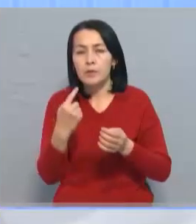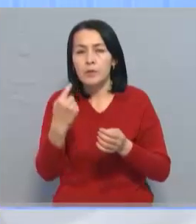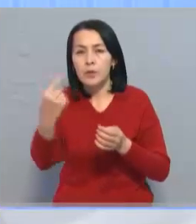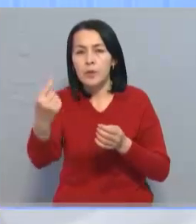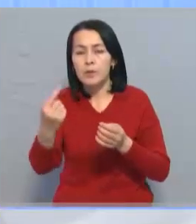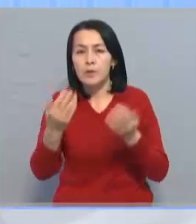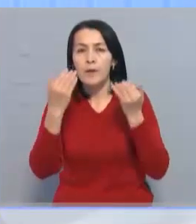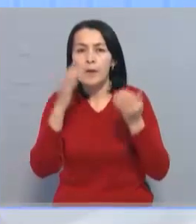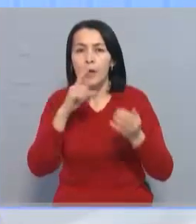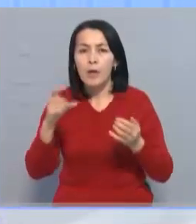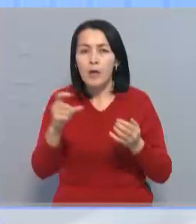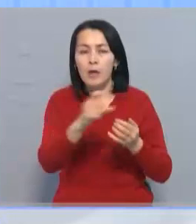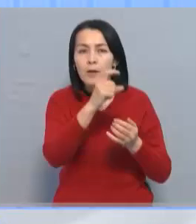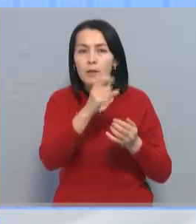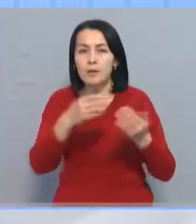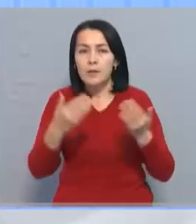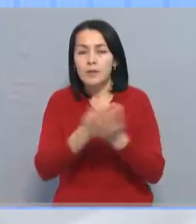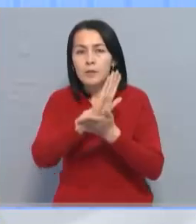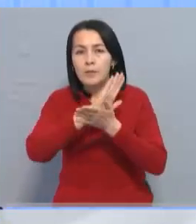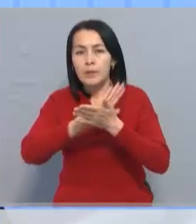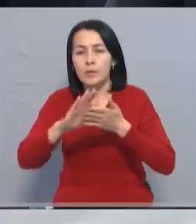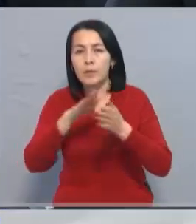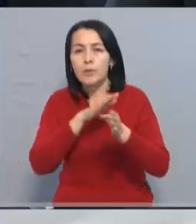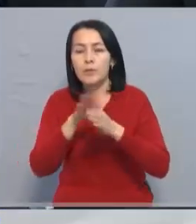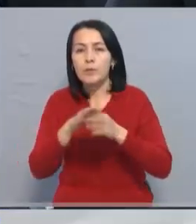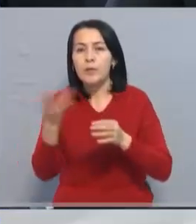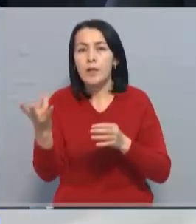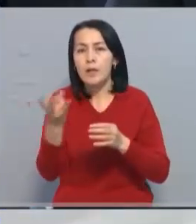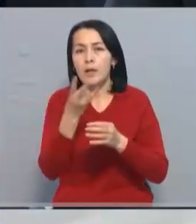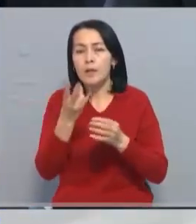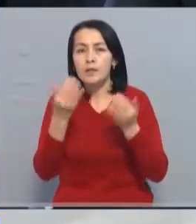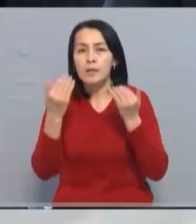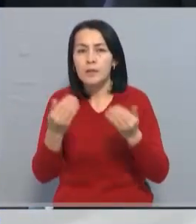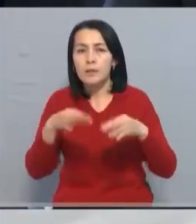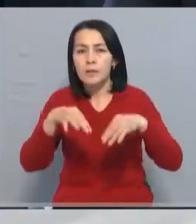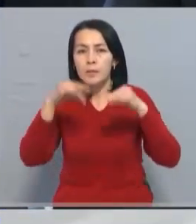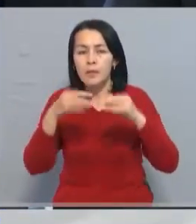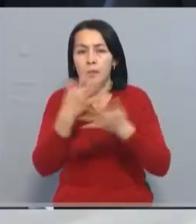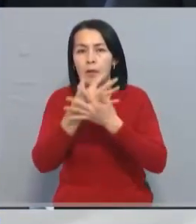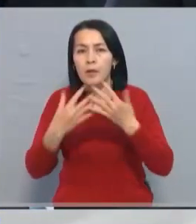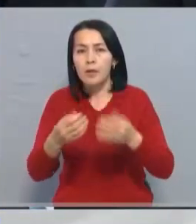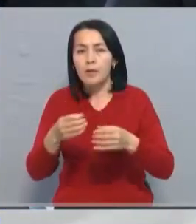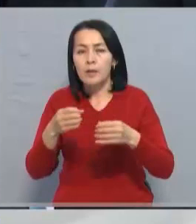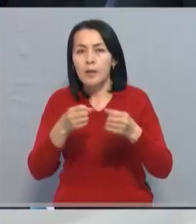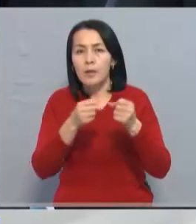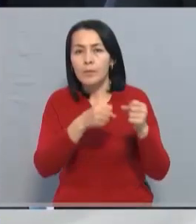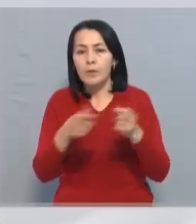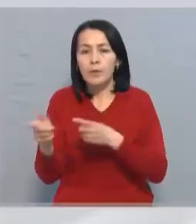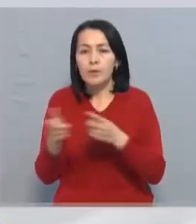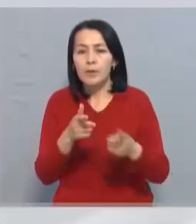жуық қашыртқы арналар механикалық тазарудан өткізілген. Қажетті инертті материалдар мен қаптар қоры